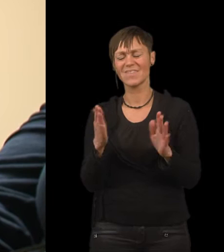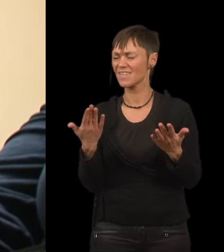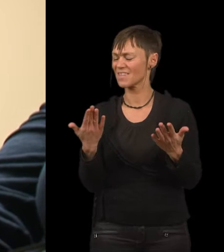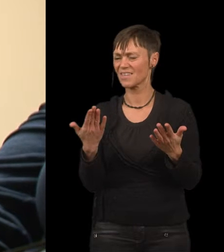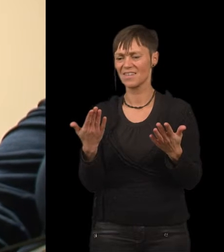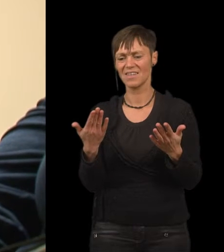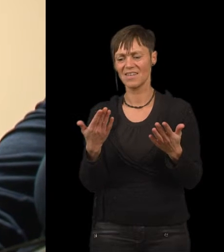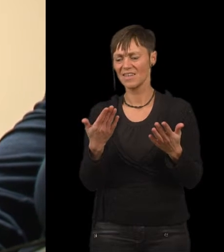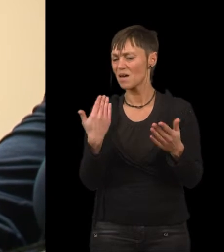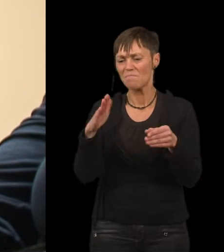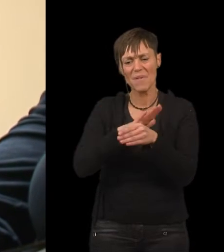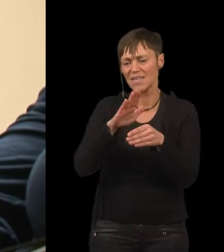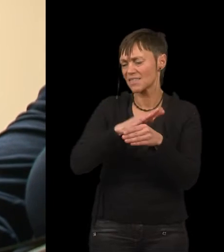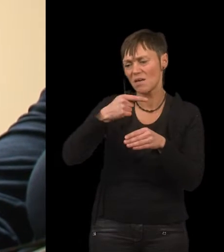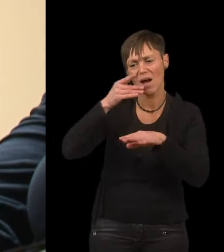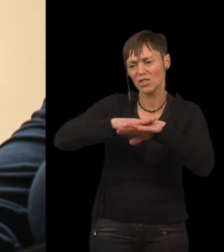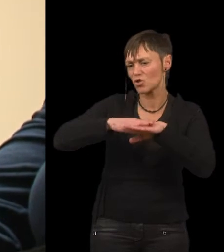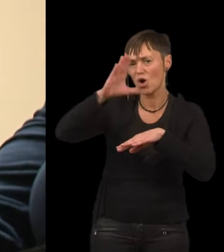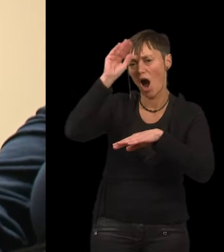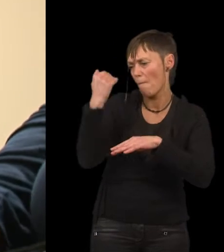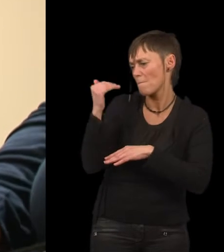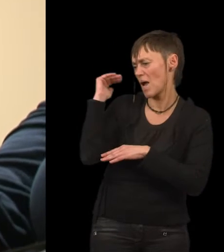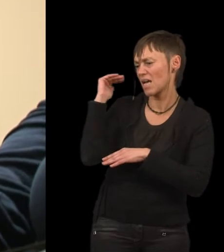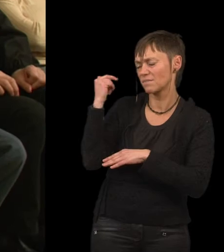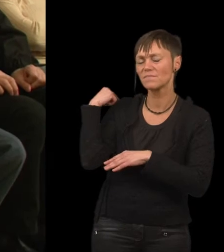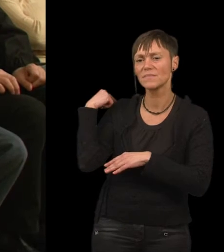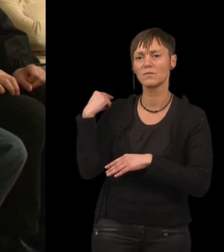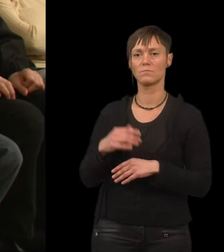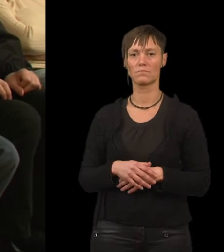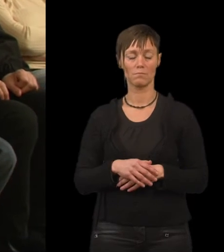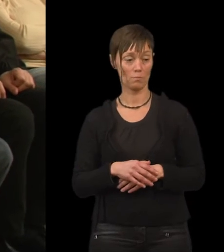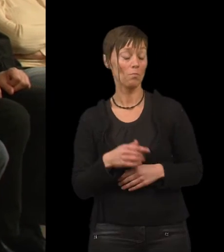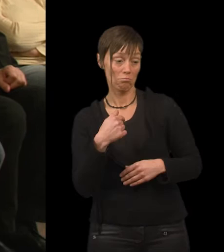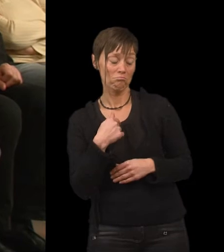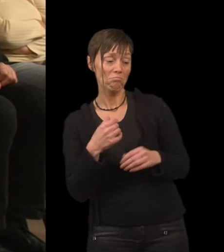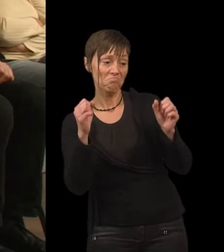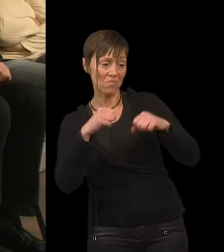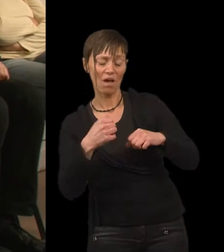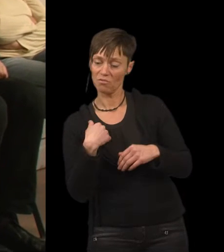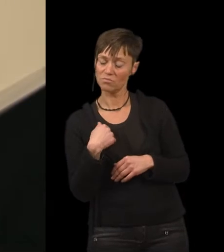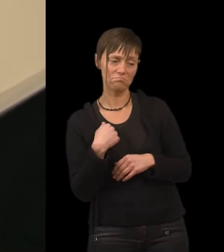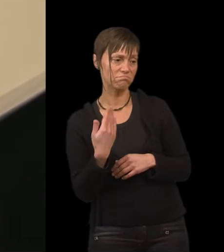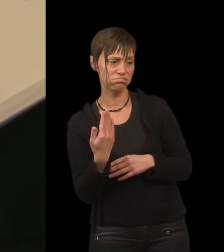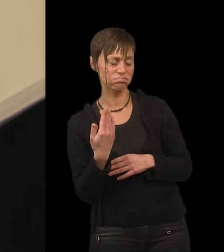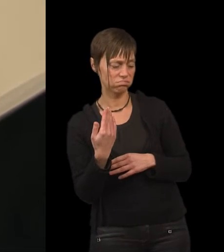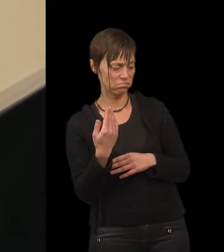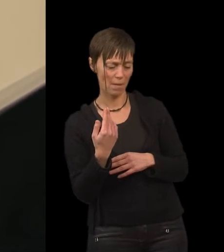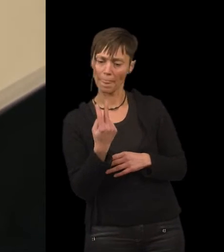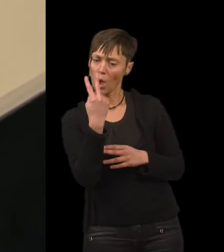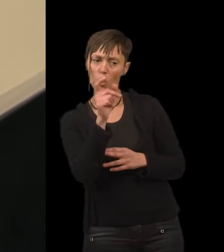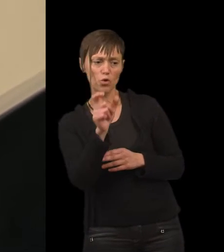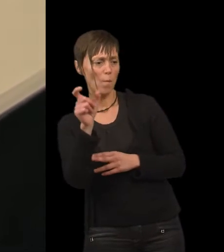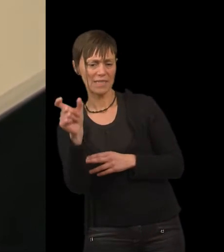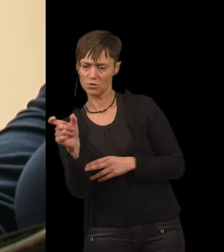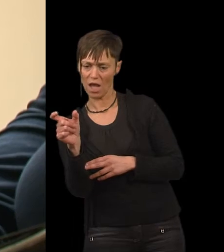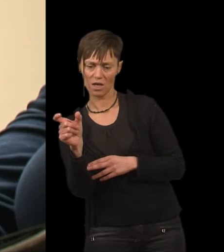de lui. J'allais abonder donc dans le même sens. que les deux personnages, de